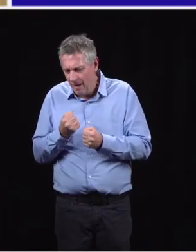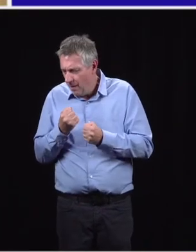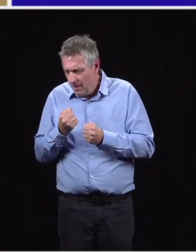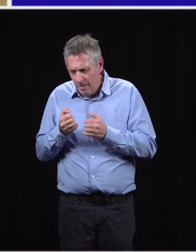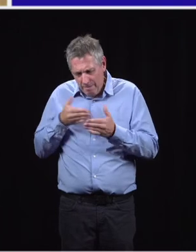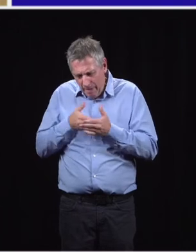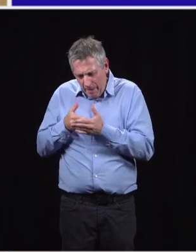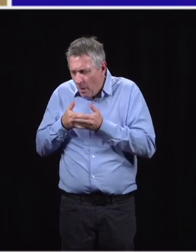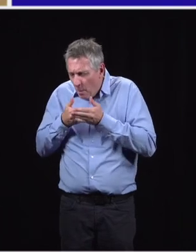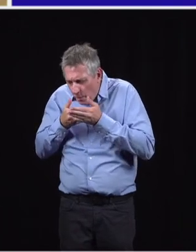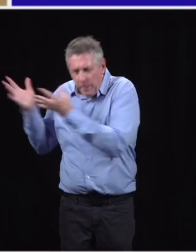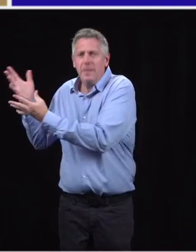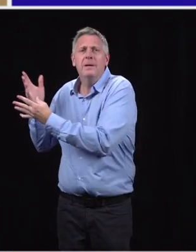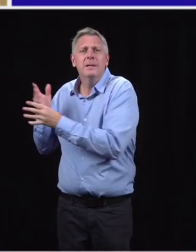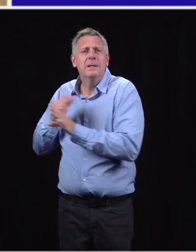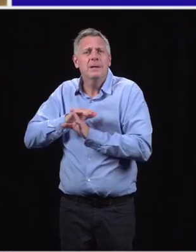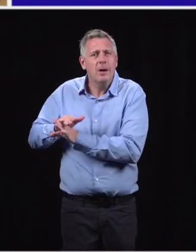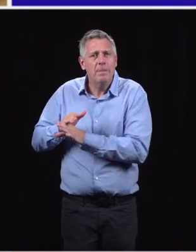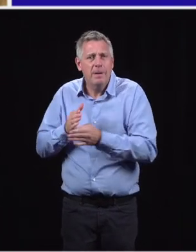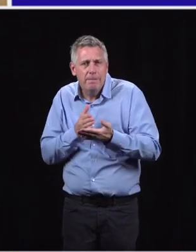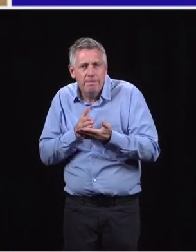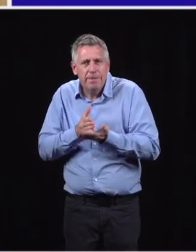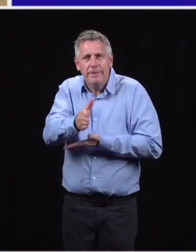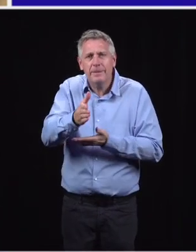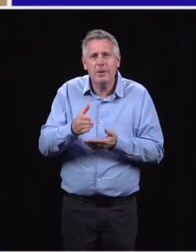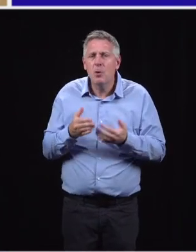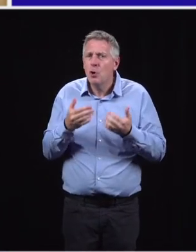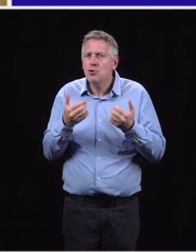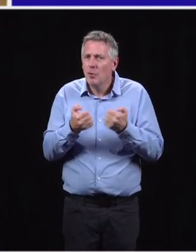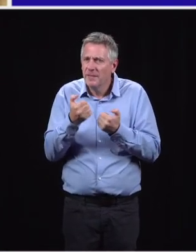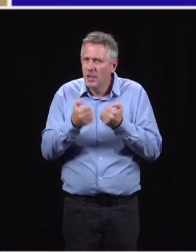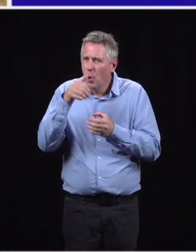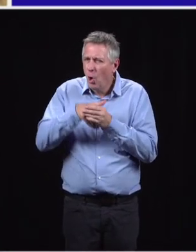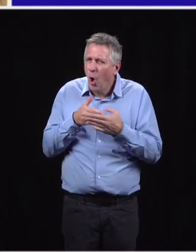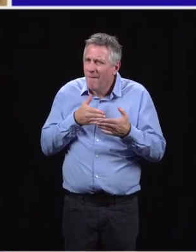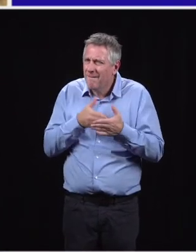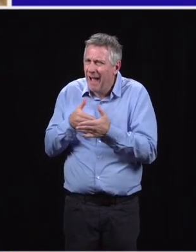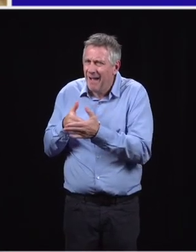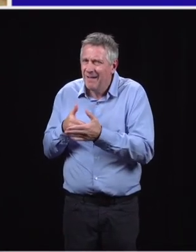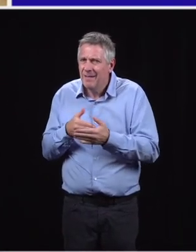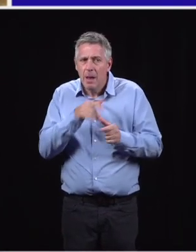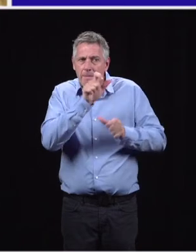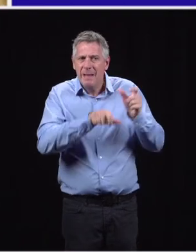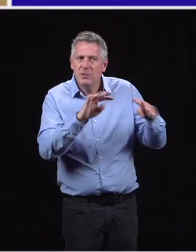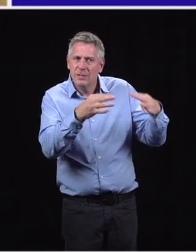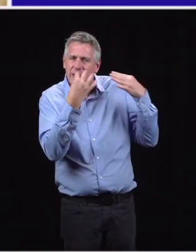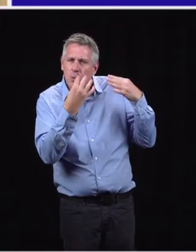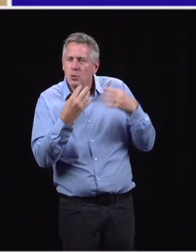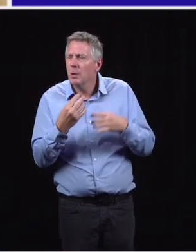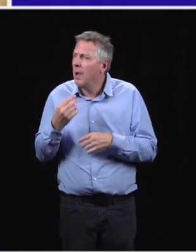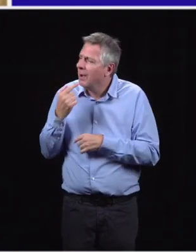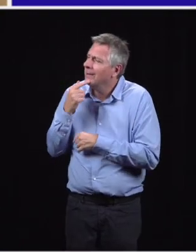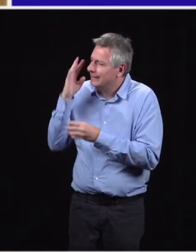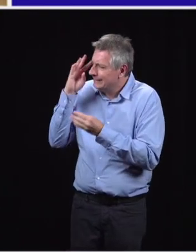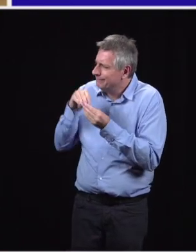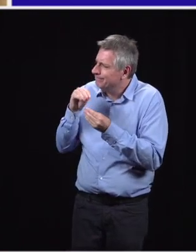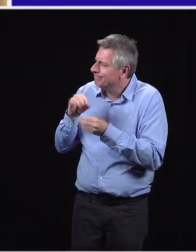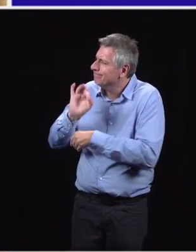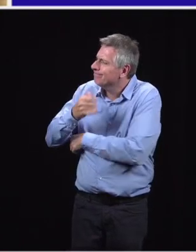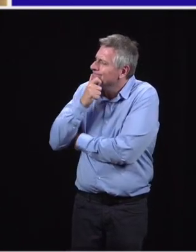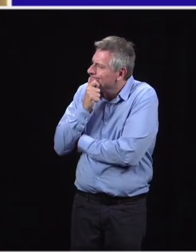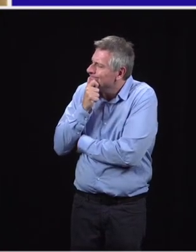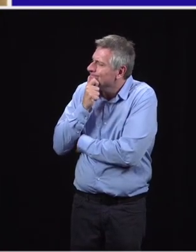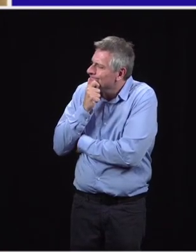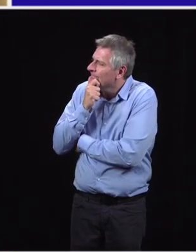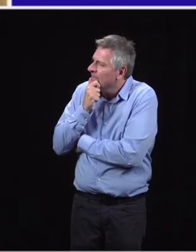en identifiez encore des des freins justement dans ce milieu du jeu vidéo qui vont peut-être parler à des gens qui nous écoutent et qui nous regardent et qui vont se dire bah tiens